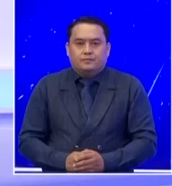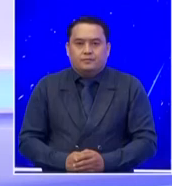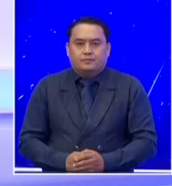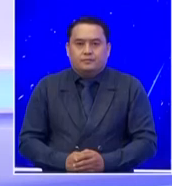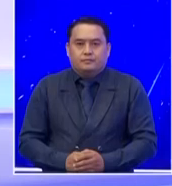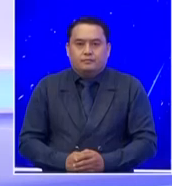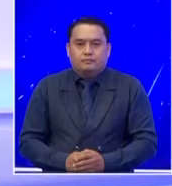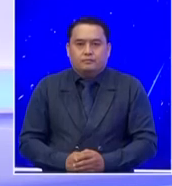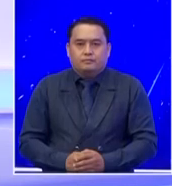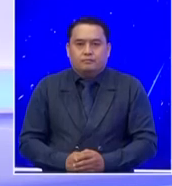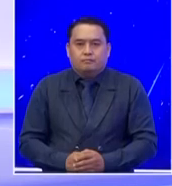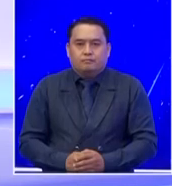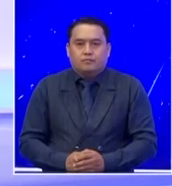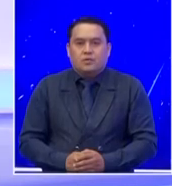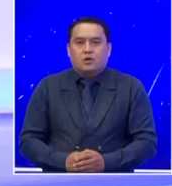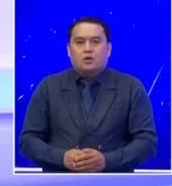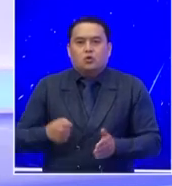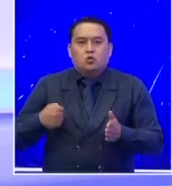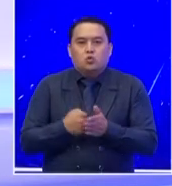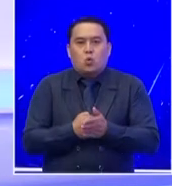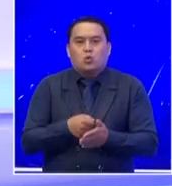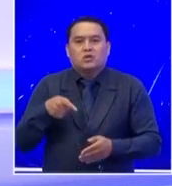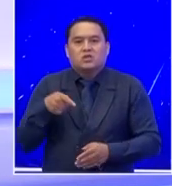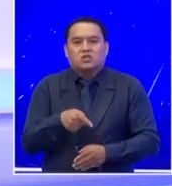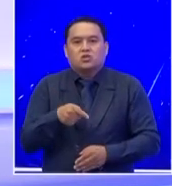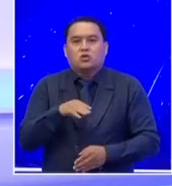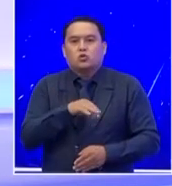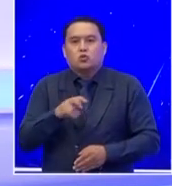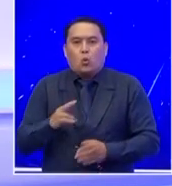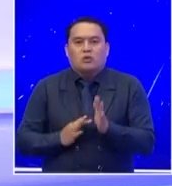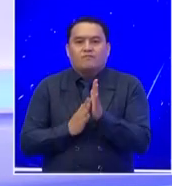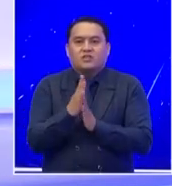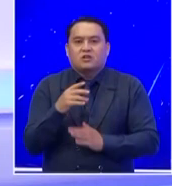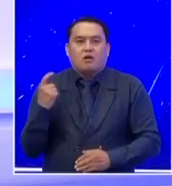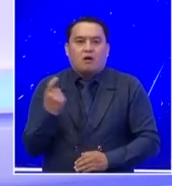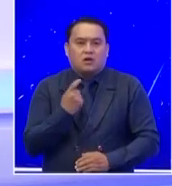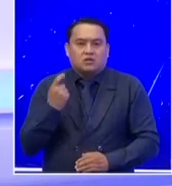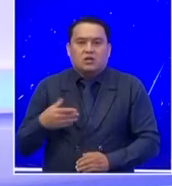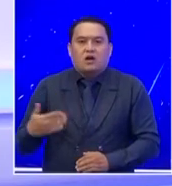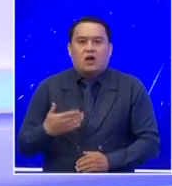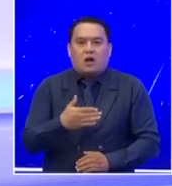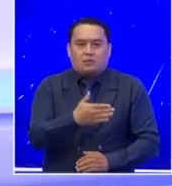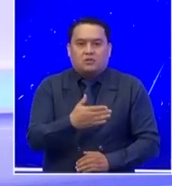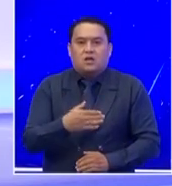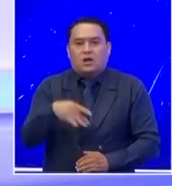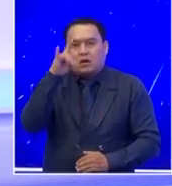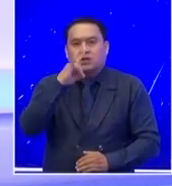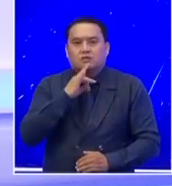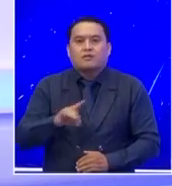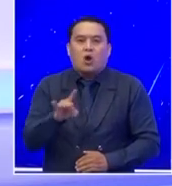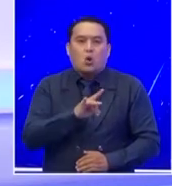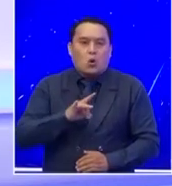Продолжаем выпуск. Курс на рыболовство. До 1000 тонн рыбы в год планируют выращивать в крестьянском хозяйстве МГ Ембекши-Казахского